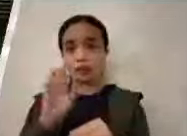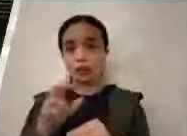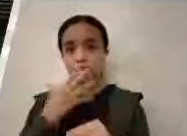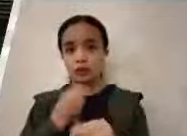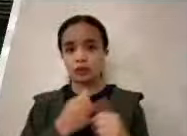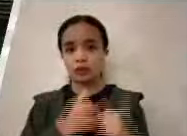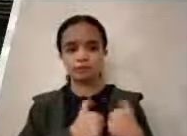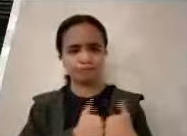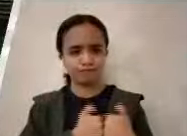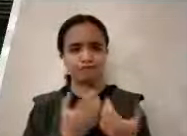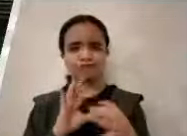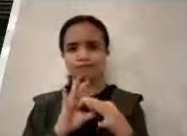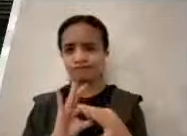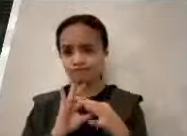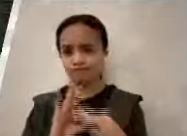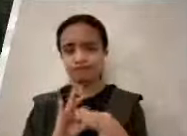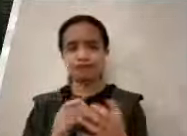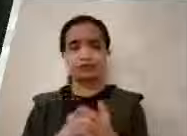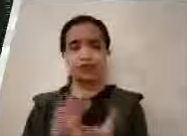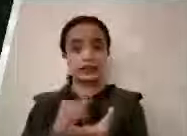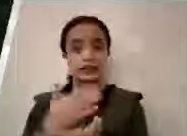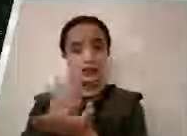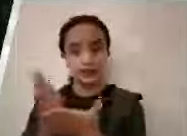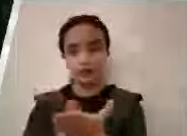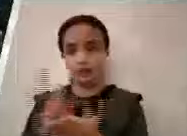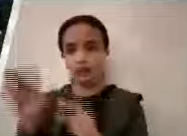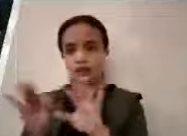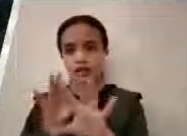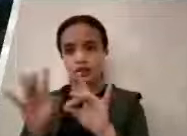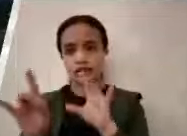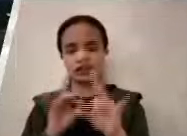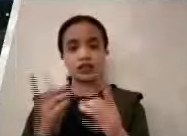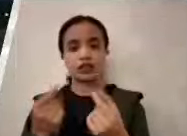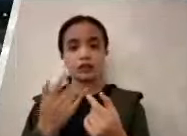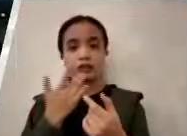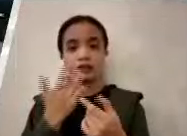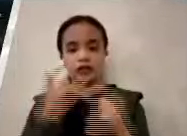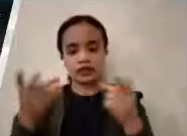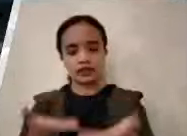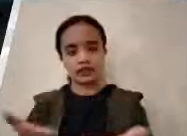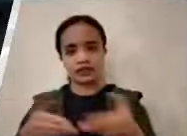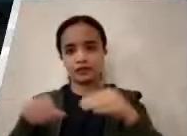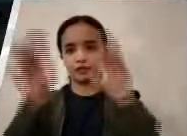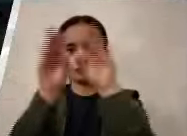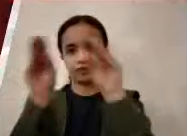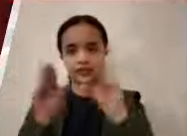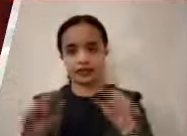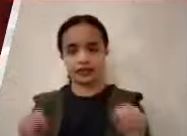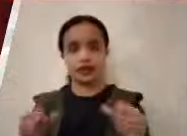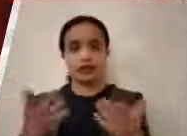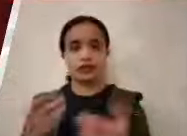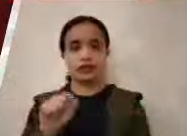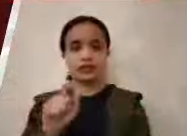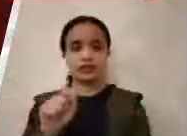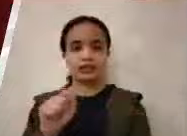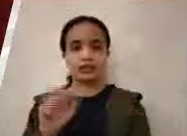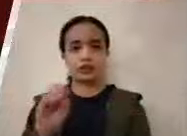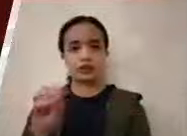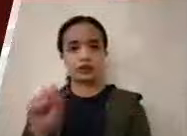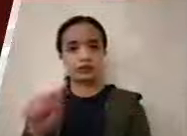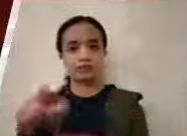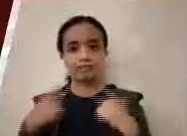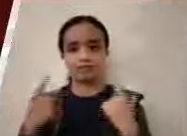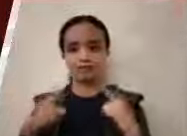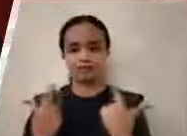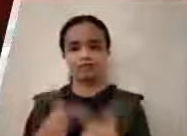nagbabonding. Ilan lang sila sa mga piniling mag pre-Christmas get-together dito sa isang theme park sa Santa Rosa, Laguna. Si Christian Carl